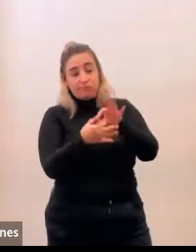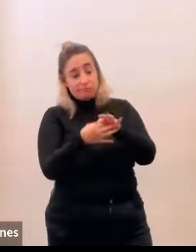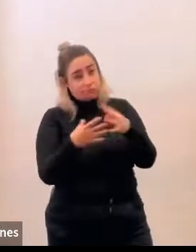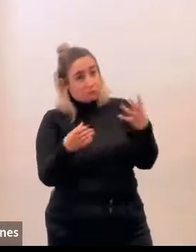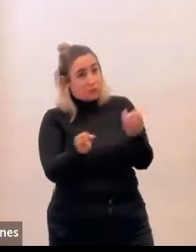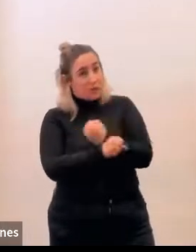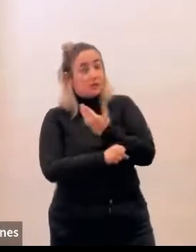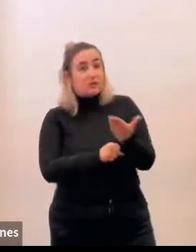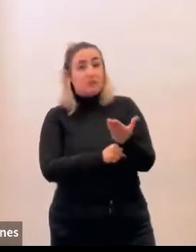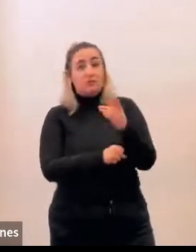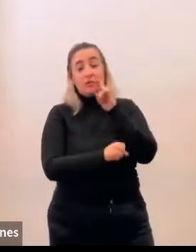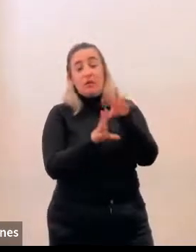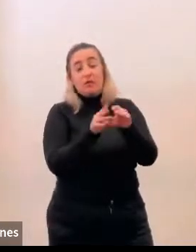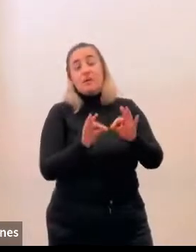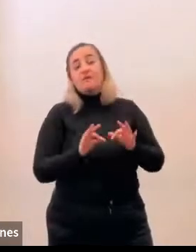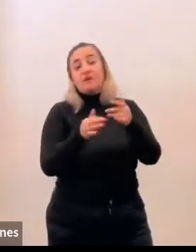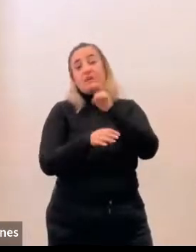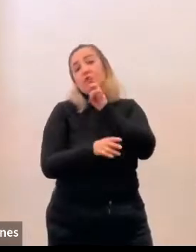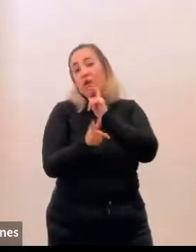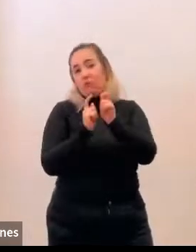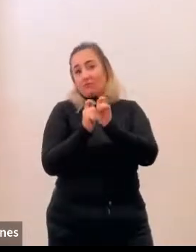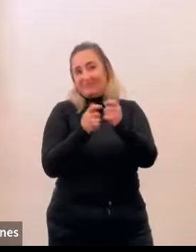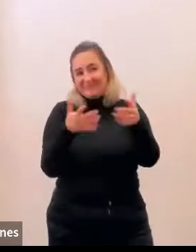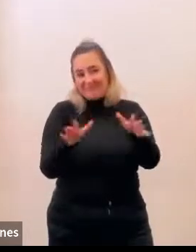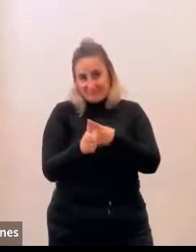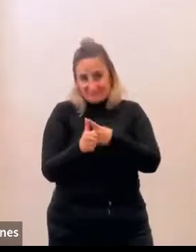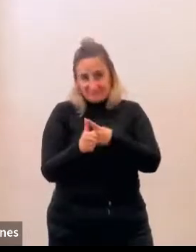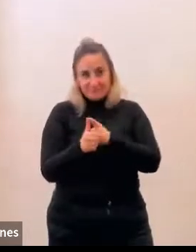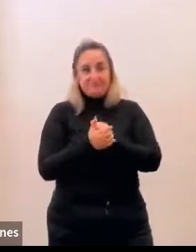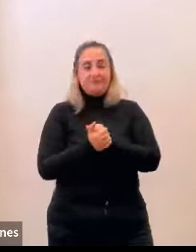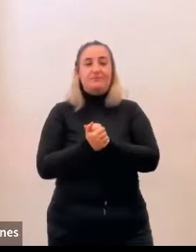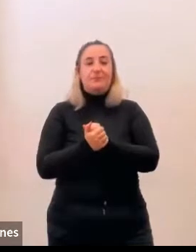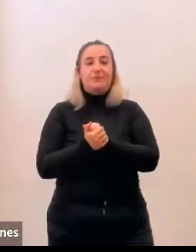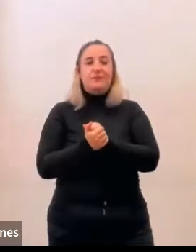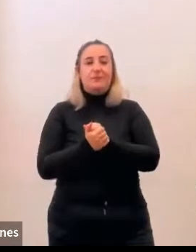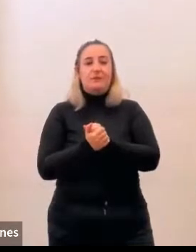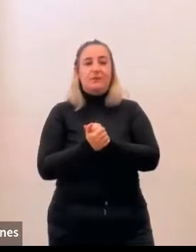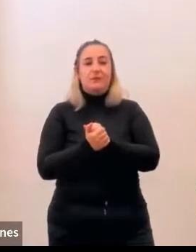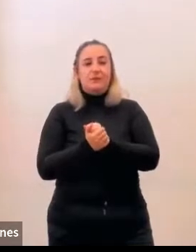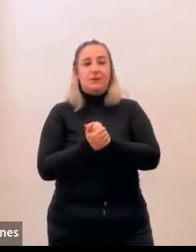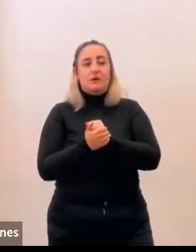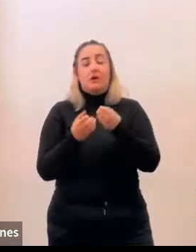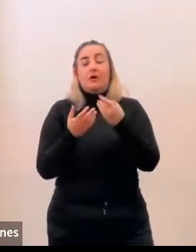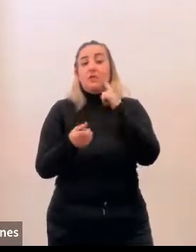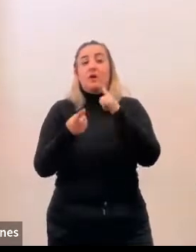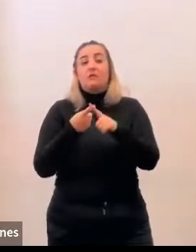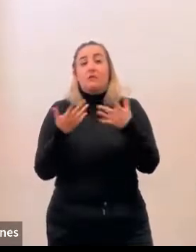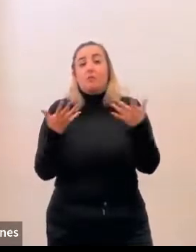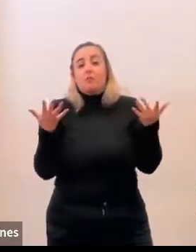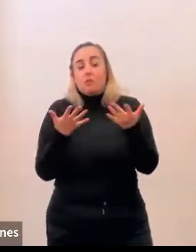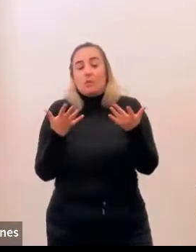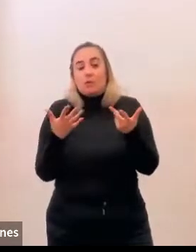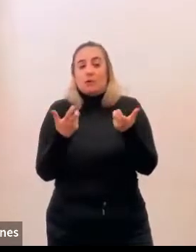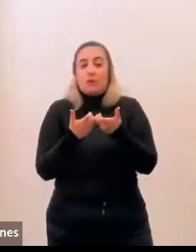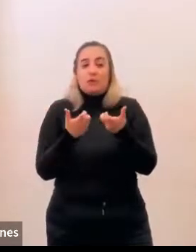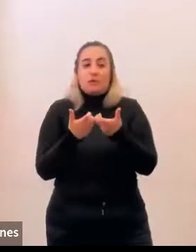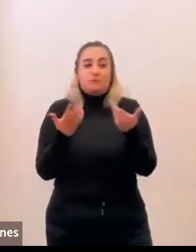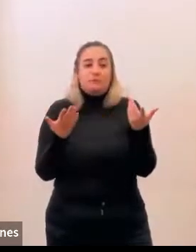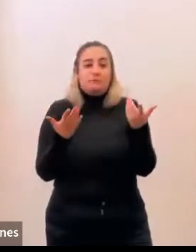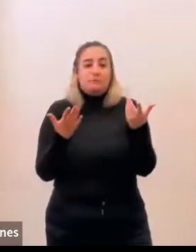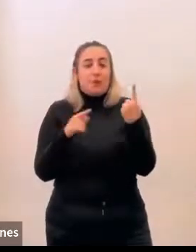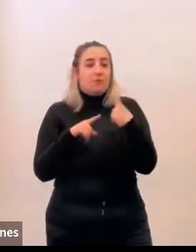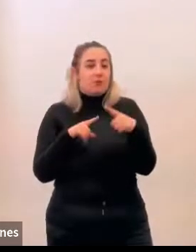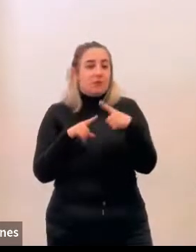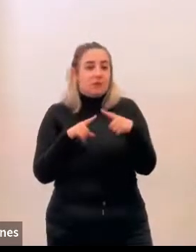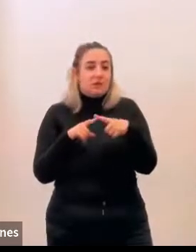les plus fragiles. Hein, nous en parlions tout à l'heure. Donc, il s'agit essentiellement d'achat de fournitures de